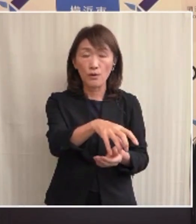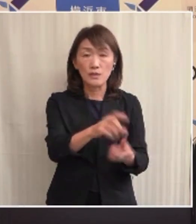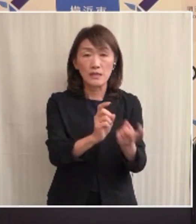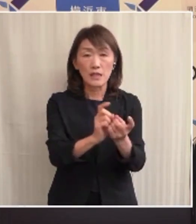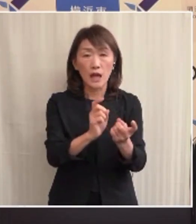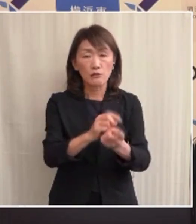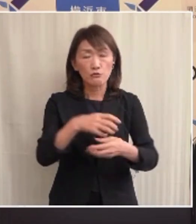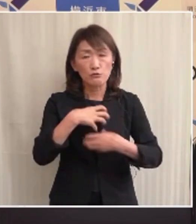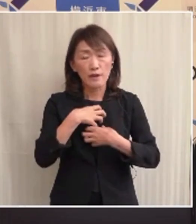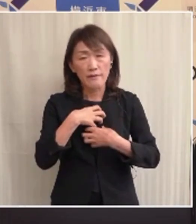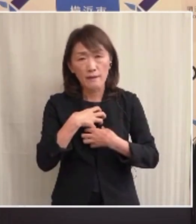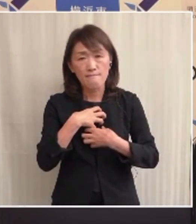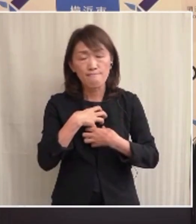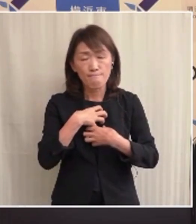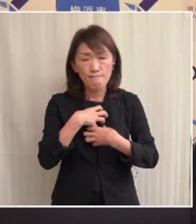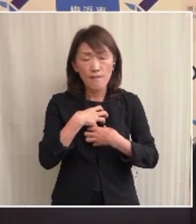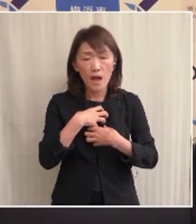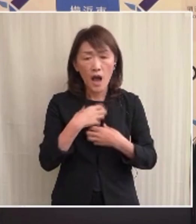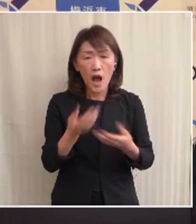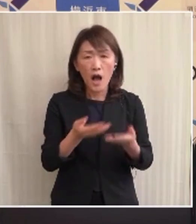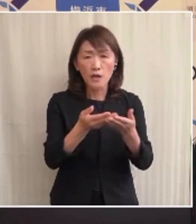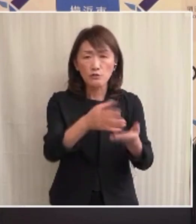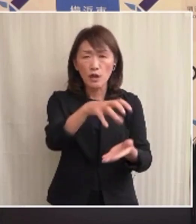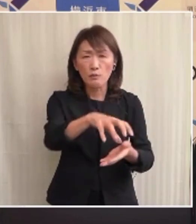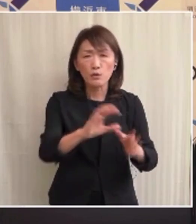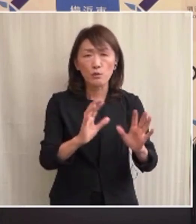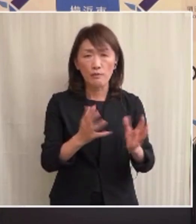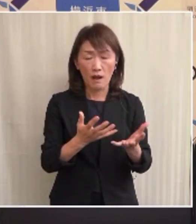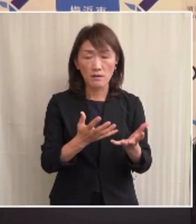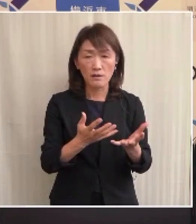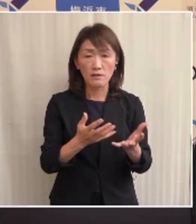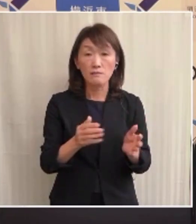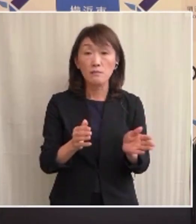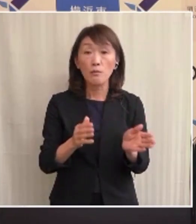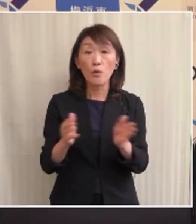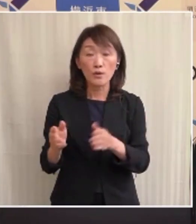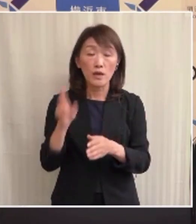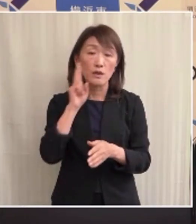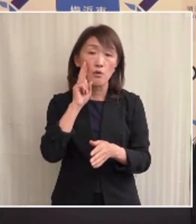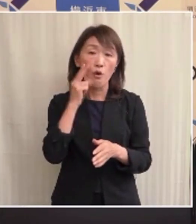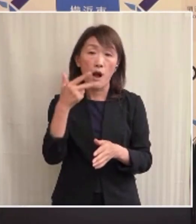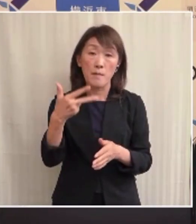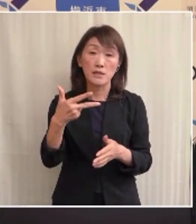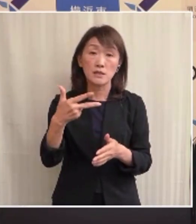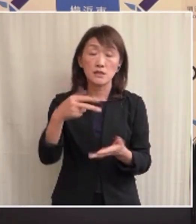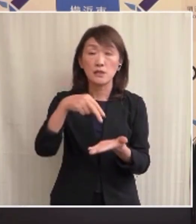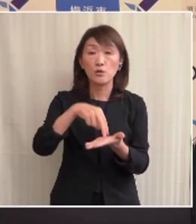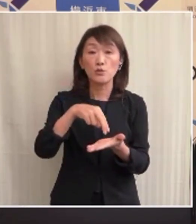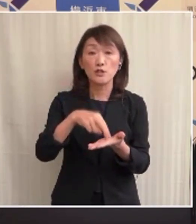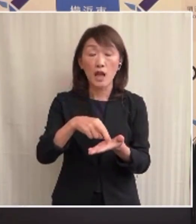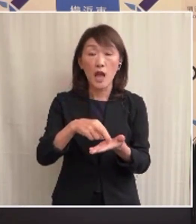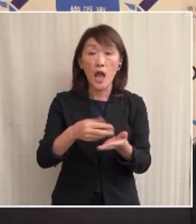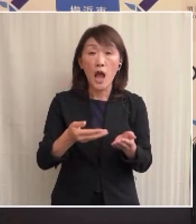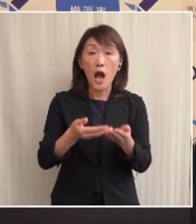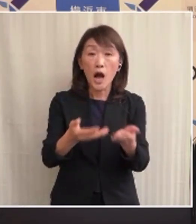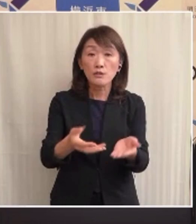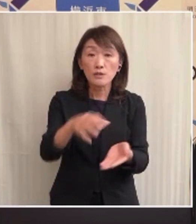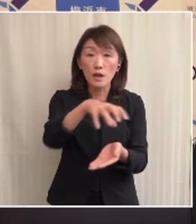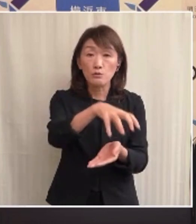念、預ける場所がないで、一方でこちら横浜市としてはいろいろこう預ける場所